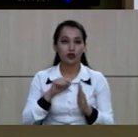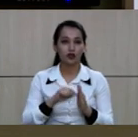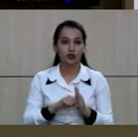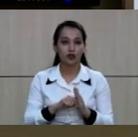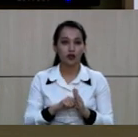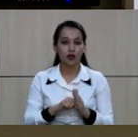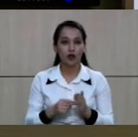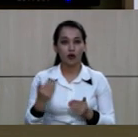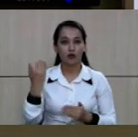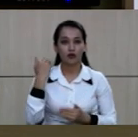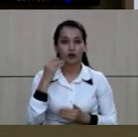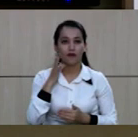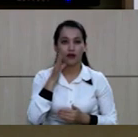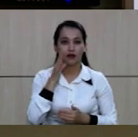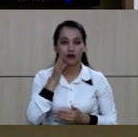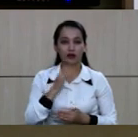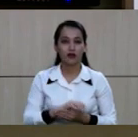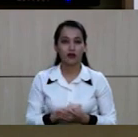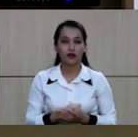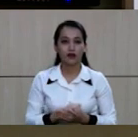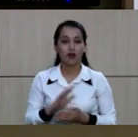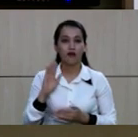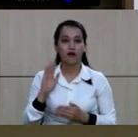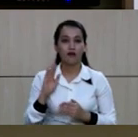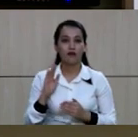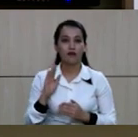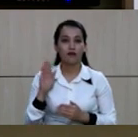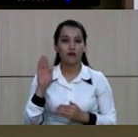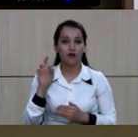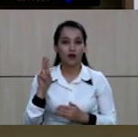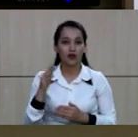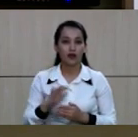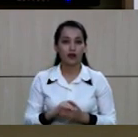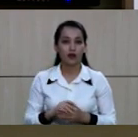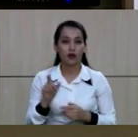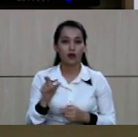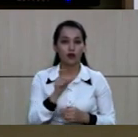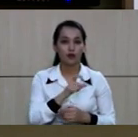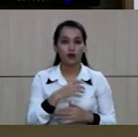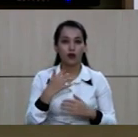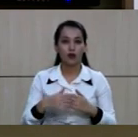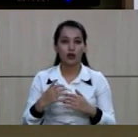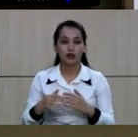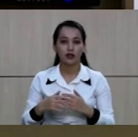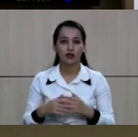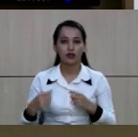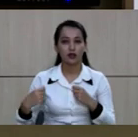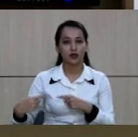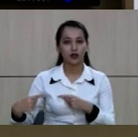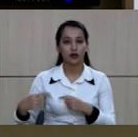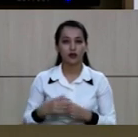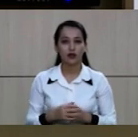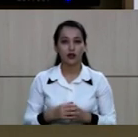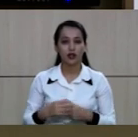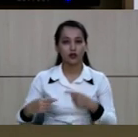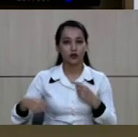ва унда келаётган турли хил воқеа ҳодисалар, инсонлар орасидаги келишмовчиликлар, зиддиятлар мана